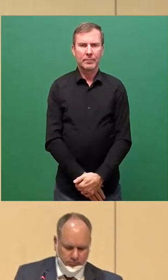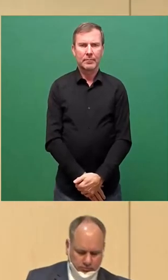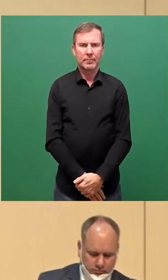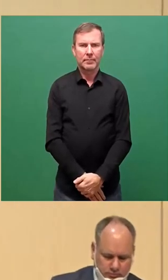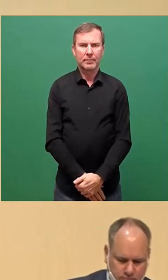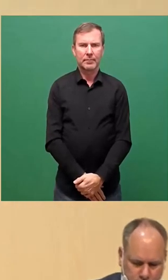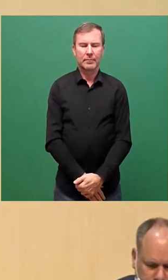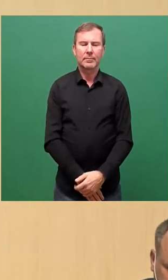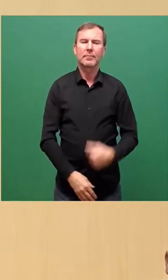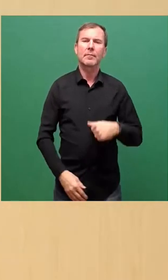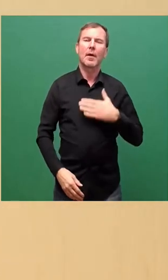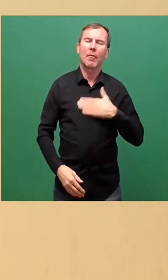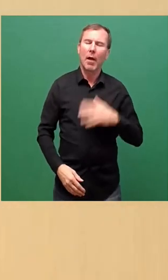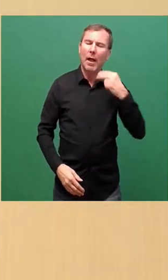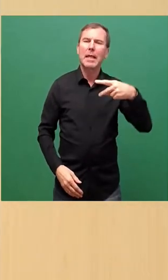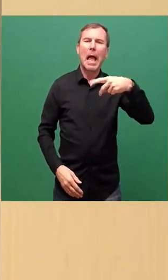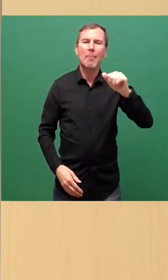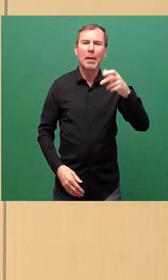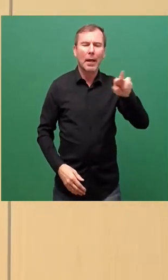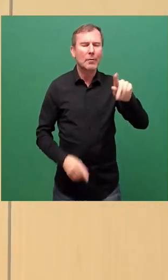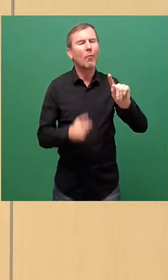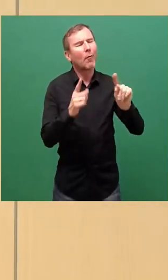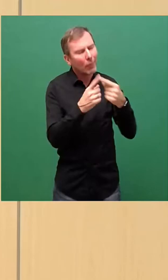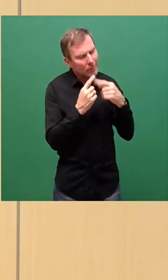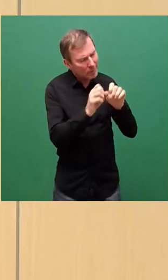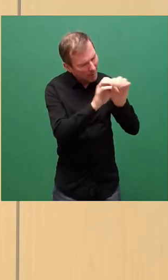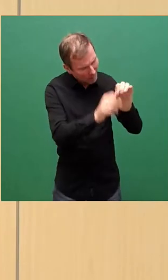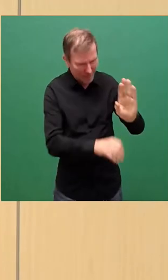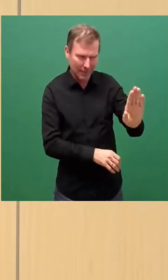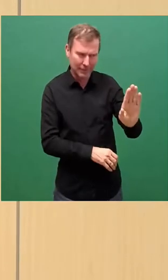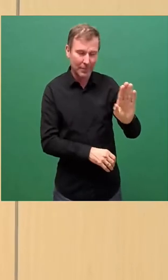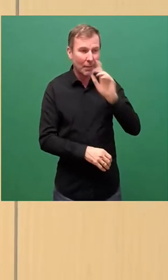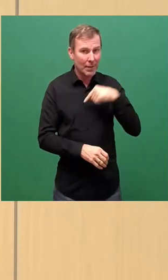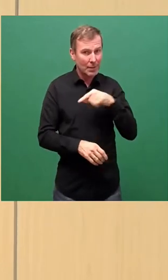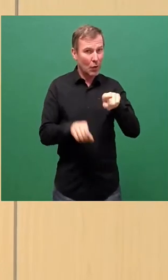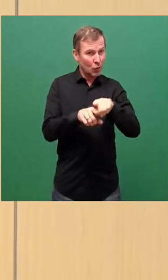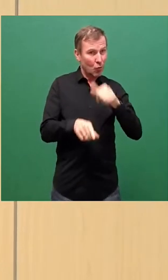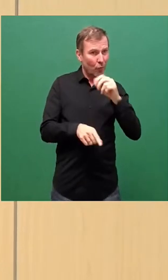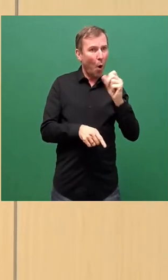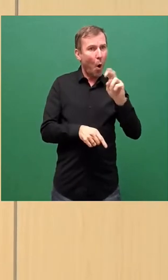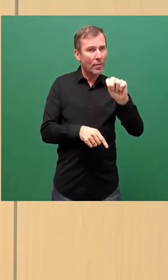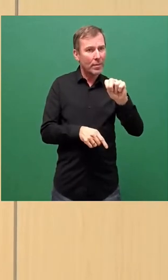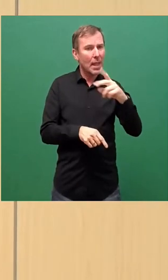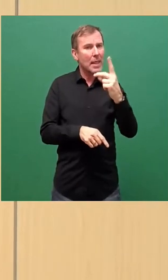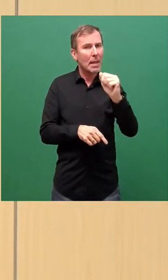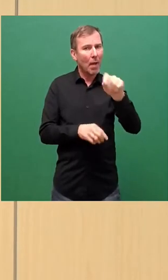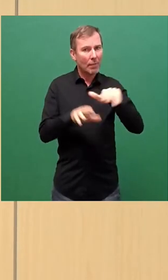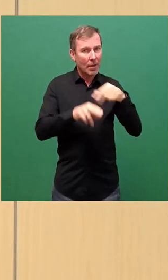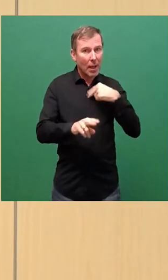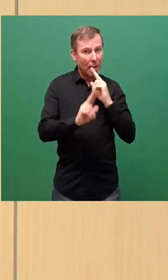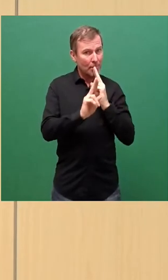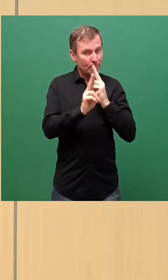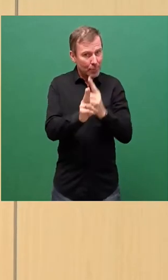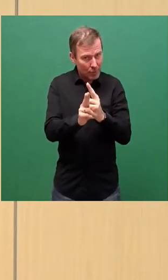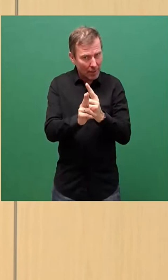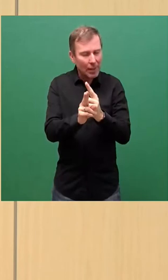Ich wollte es von Herrn Pinkert noch mal ganz kurz erklären. Wenn ich mir einen On-Demand-Verkehr bestelle, dann wird der gebündelt